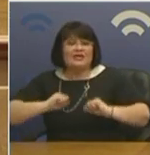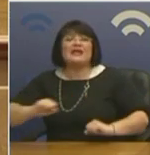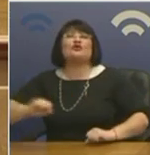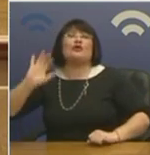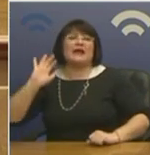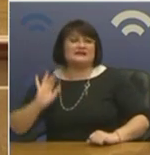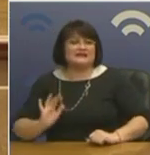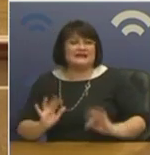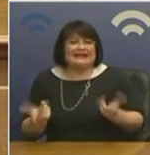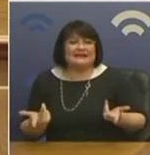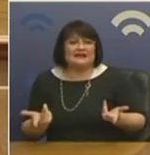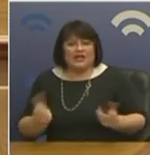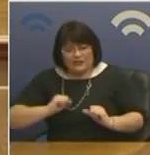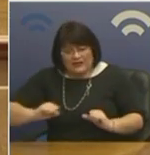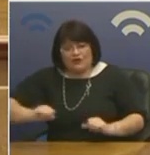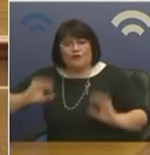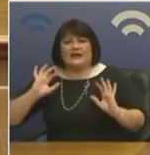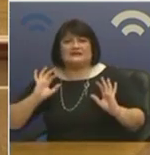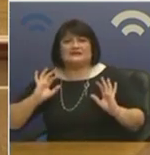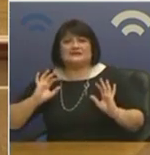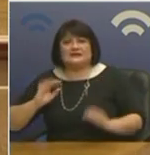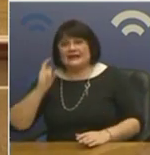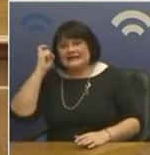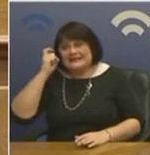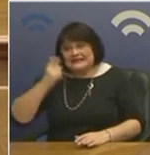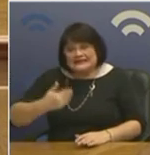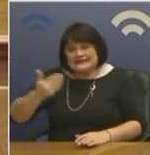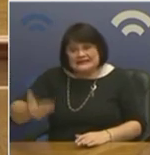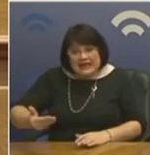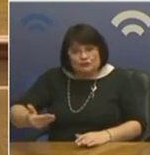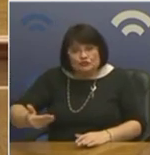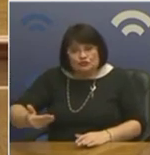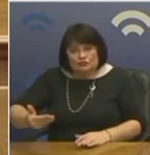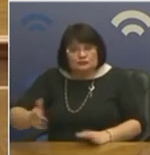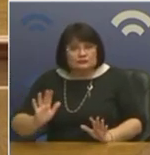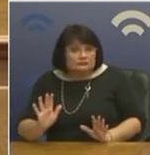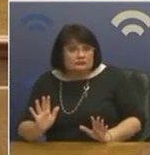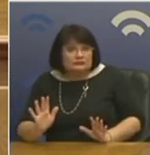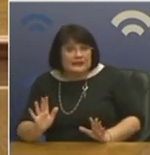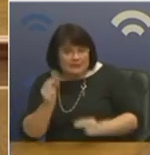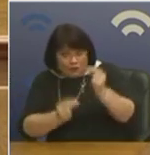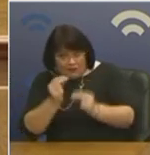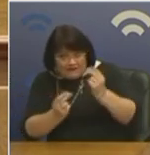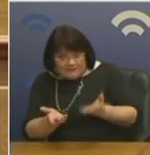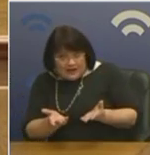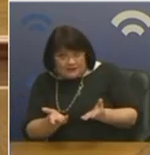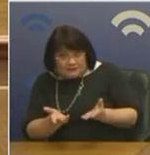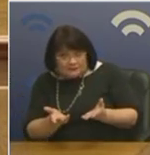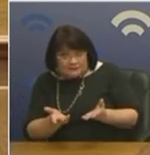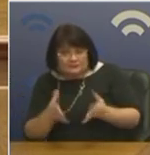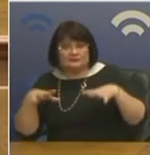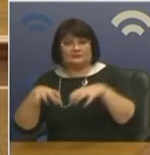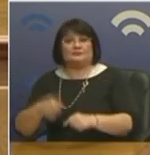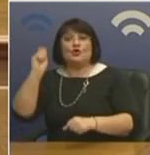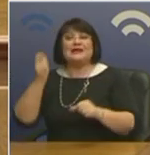Δεν τολμάτε. Ξέρετε γιατί δεν τολμάτε? Φανταστείτε να προτείνατε κάποιον ή κάποιοι άλλοι να προτείνατε και να βγαίνει ο άλλος. Θα είχατε πρόβλημα. Έτσι λειτουργούν τα κόμματα εξουσίας.